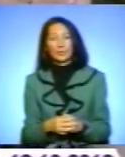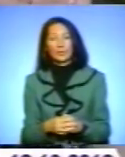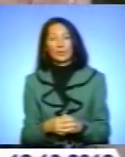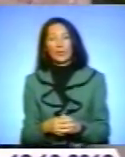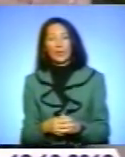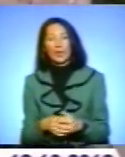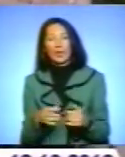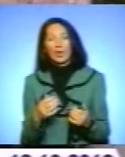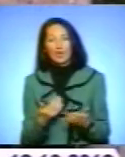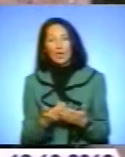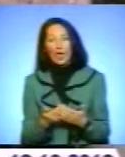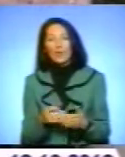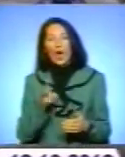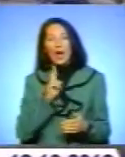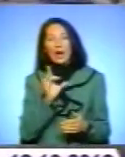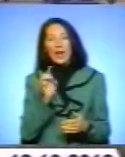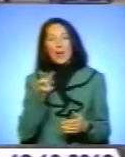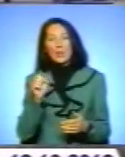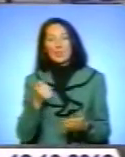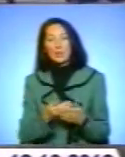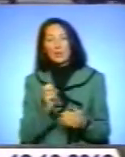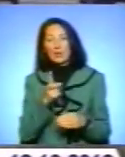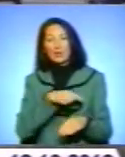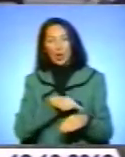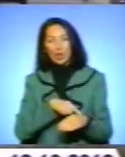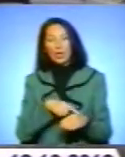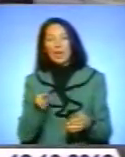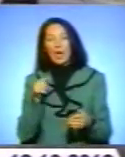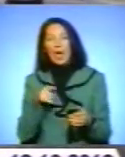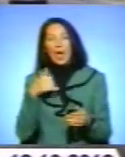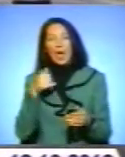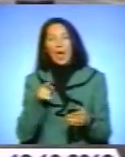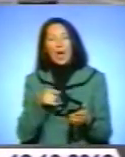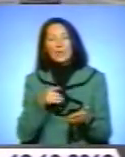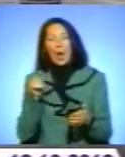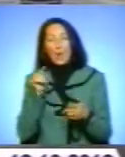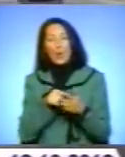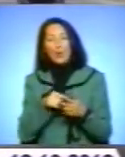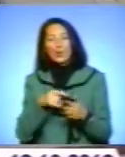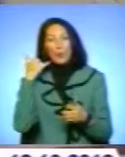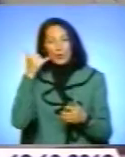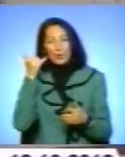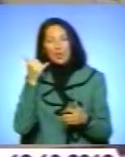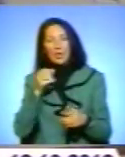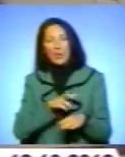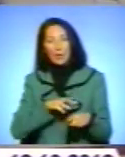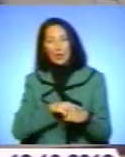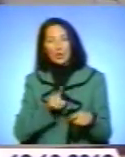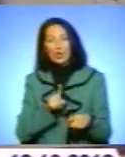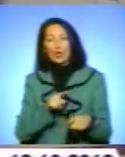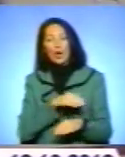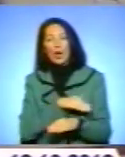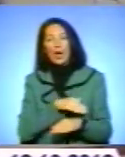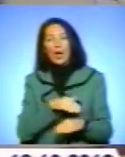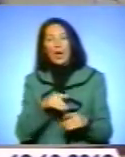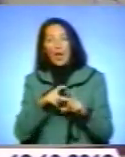Нещодавно у Кременці, близько опівночі, на пульт централізованого спостереження Державної служби охорони надійшов сигнал тривоги з крамниці, що по вулиці Симона